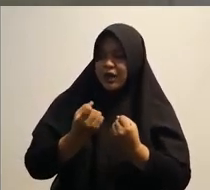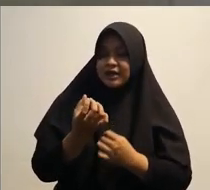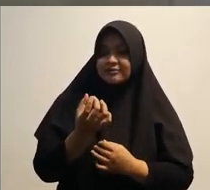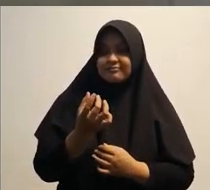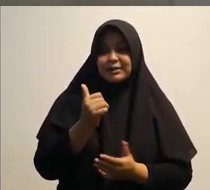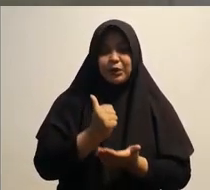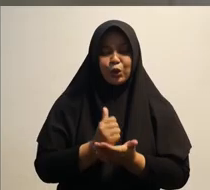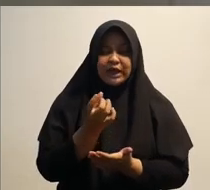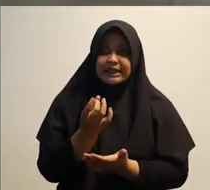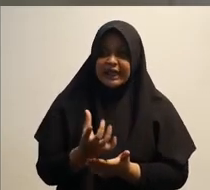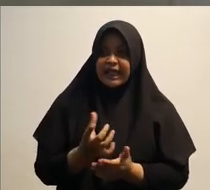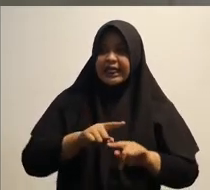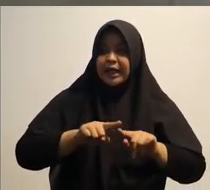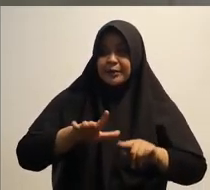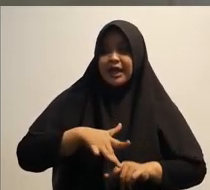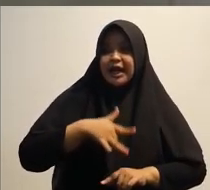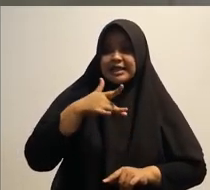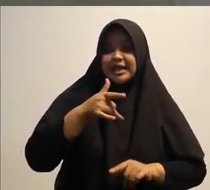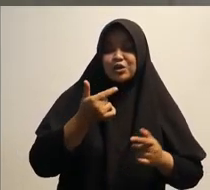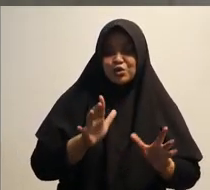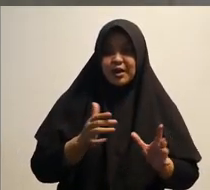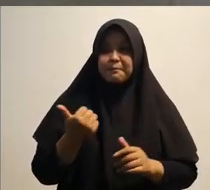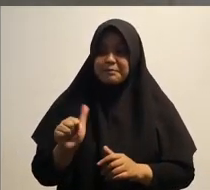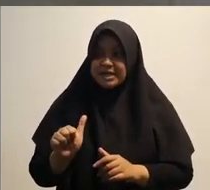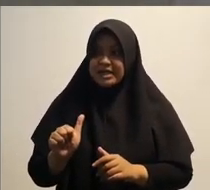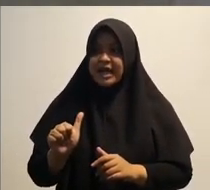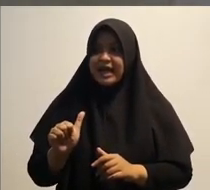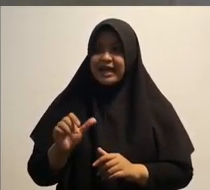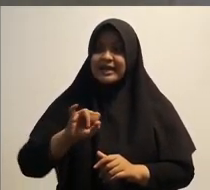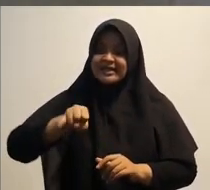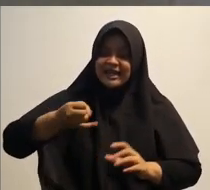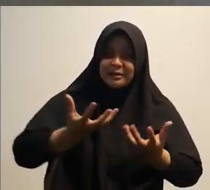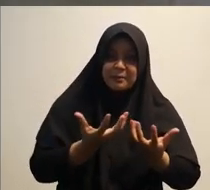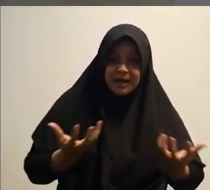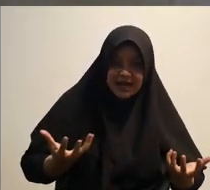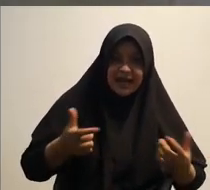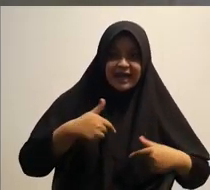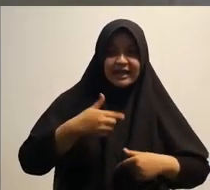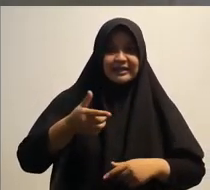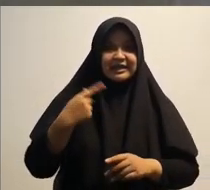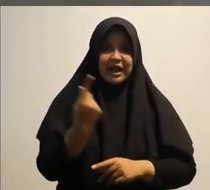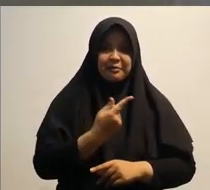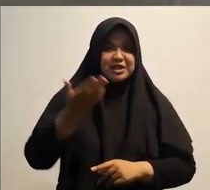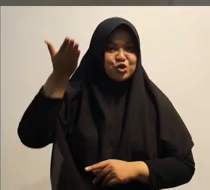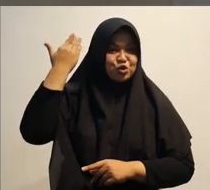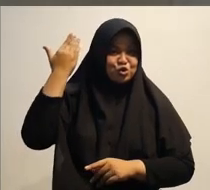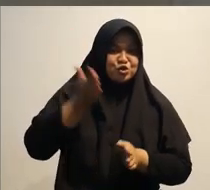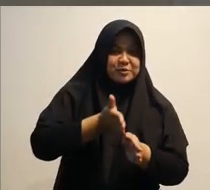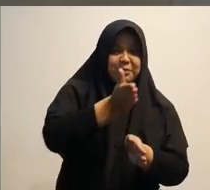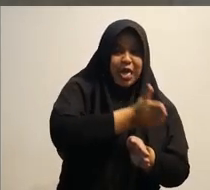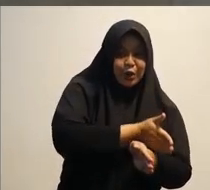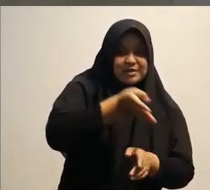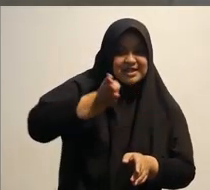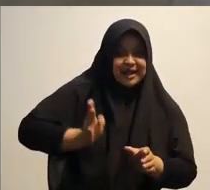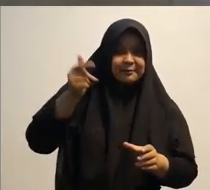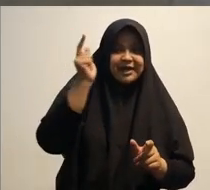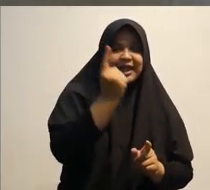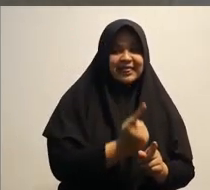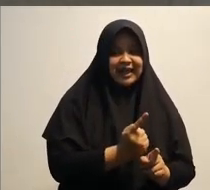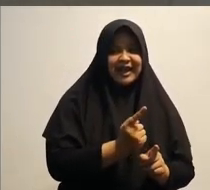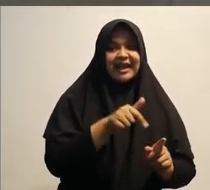besar, tetapi saya rasa itu sudah bisa menjadi pembeda antara kami yang dulu sebelum kenal dengan Sigap dengan